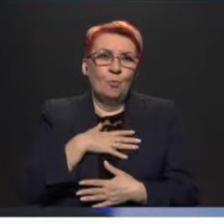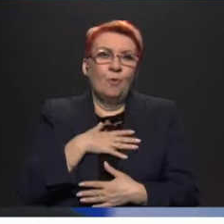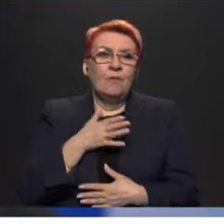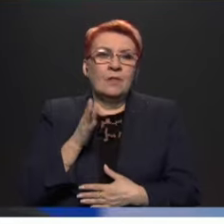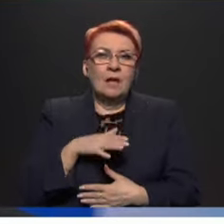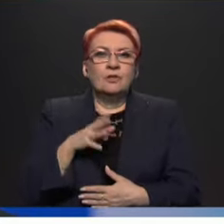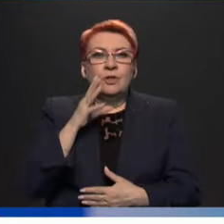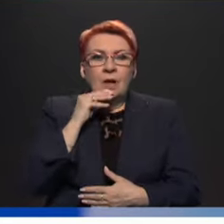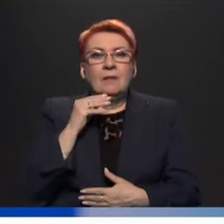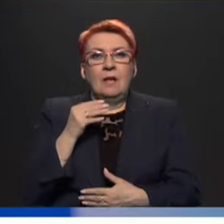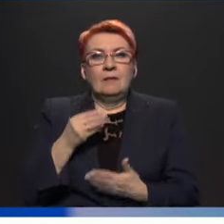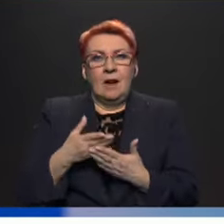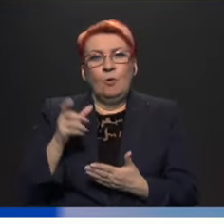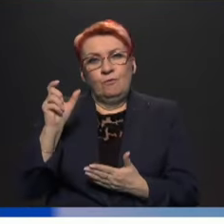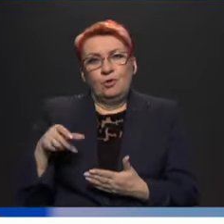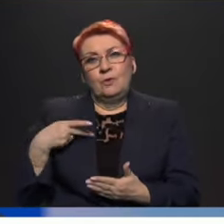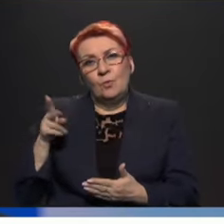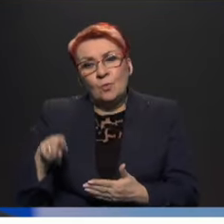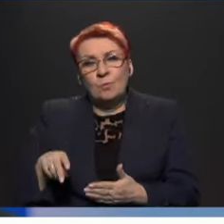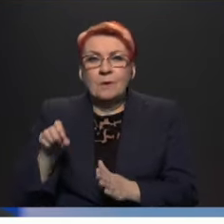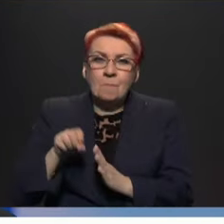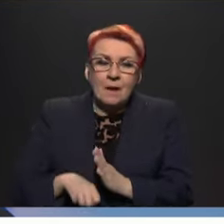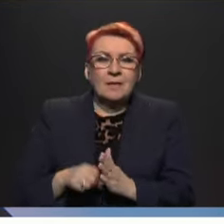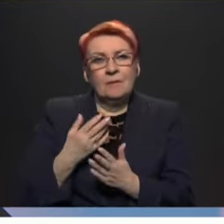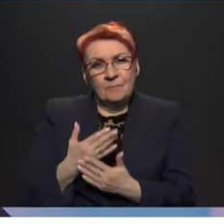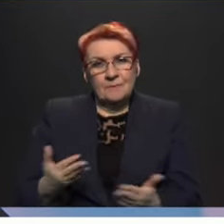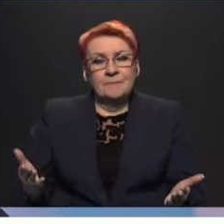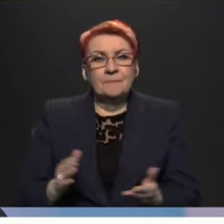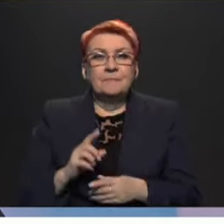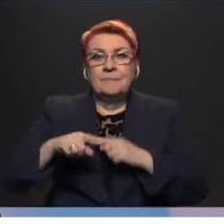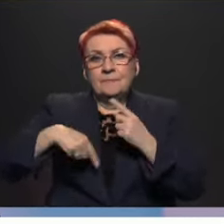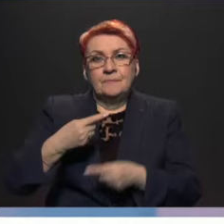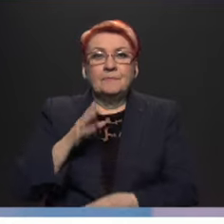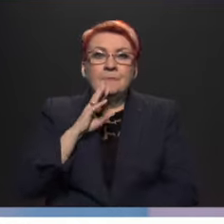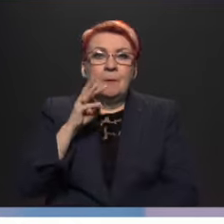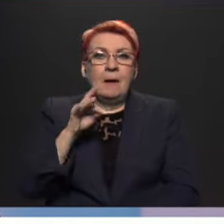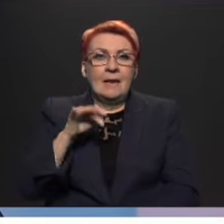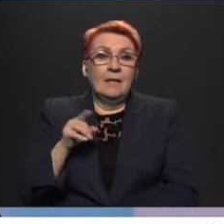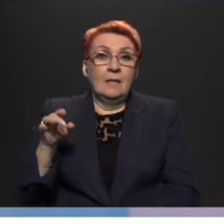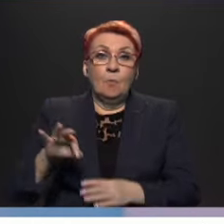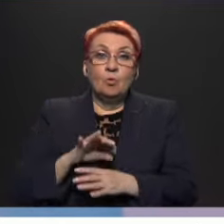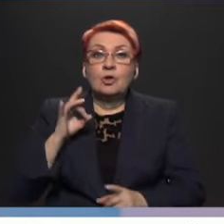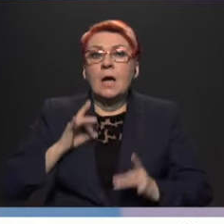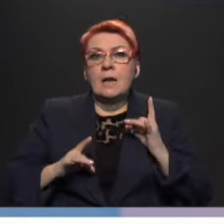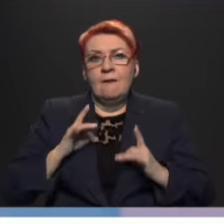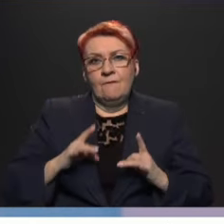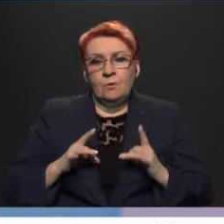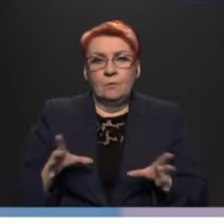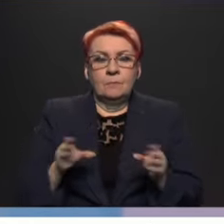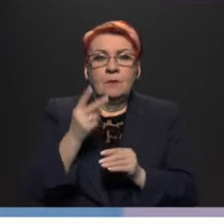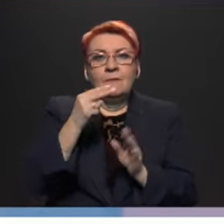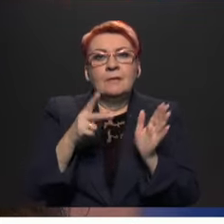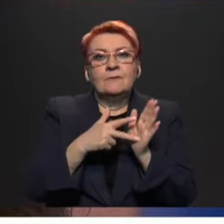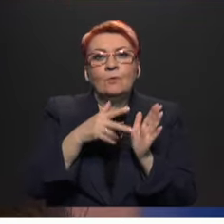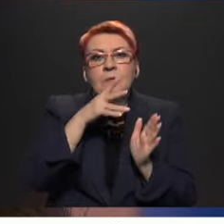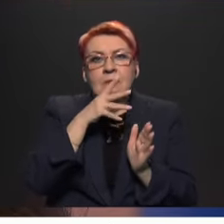человека дорогого. Спасибо за ответ, батюшка. Следующий вопрос от Марины. Муж страшно ревнует без всякого повода. Мы прожили 28